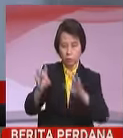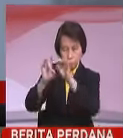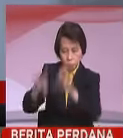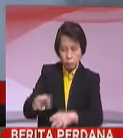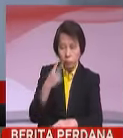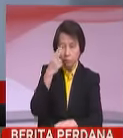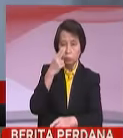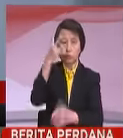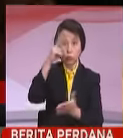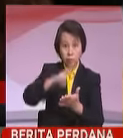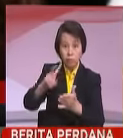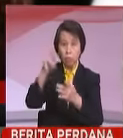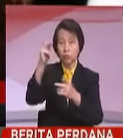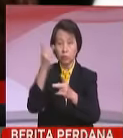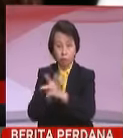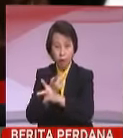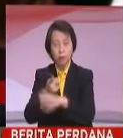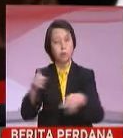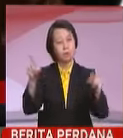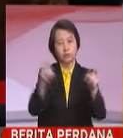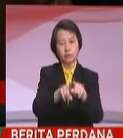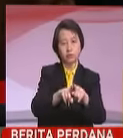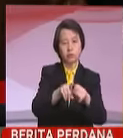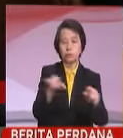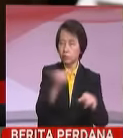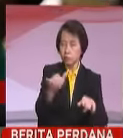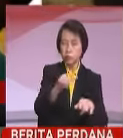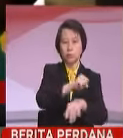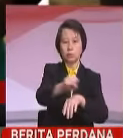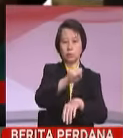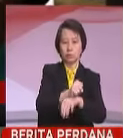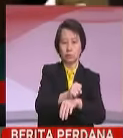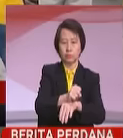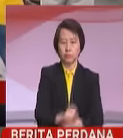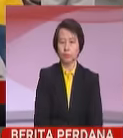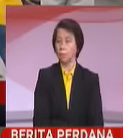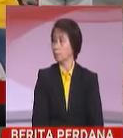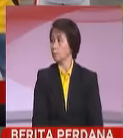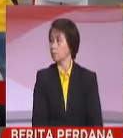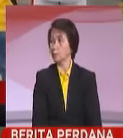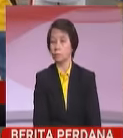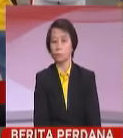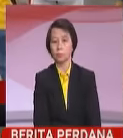saringan 2 minggu sekali seperti di Singapura.